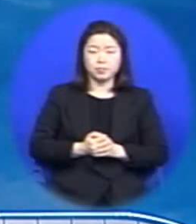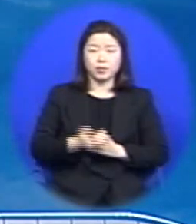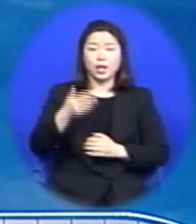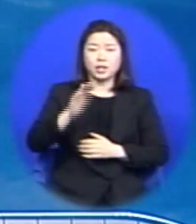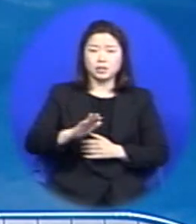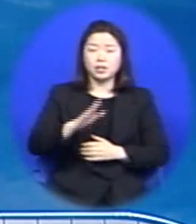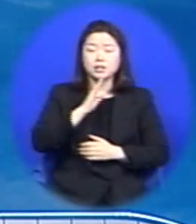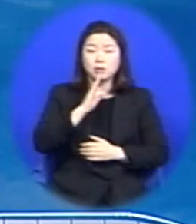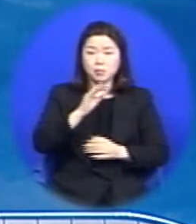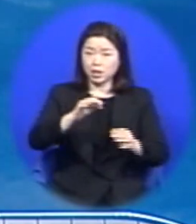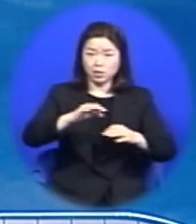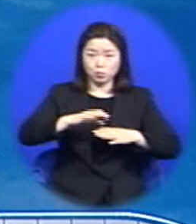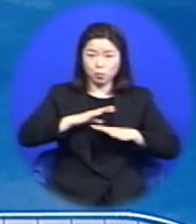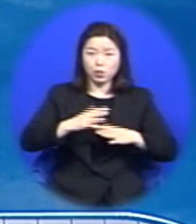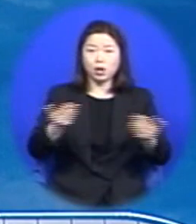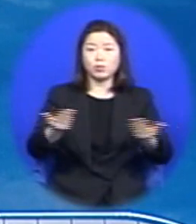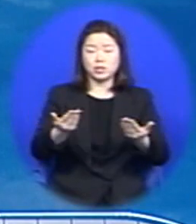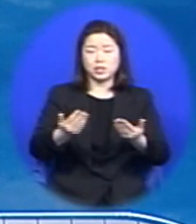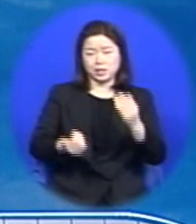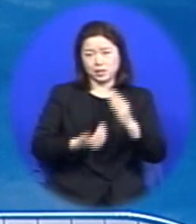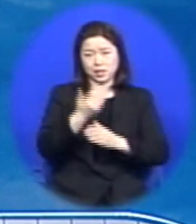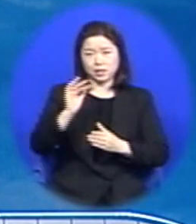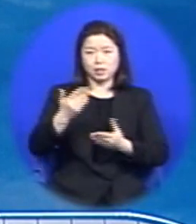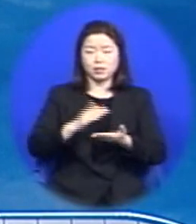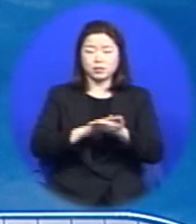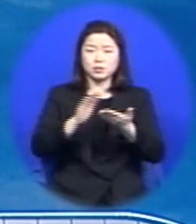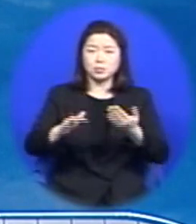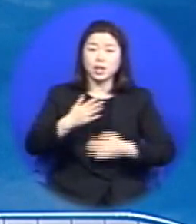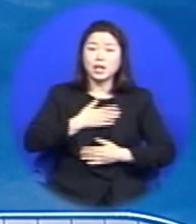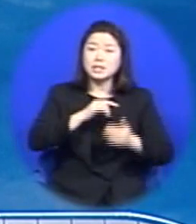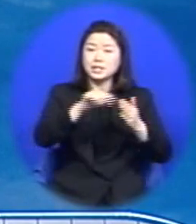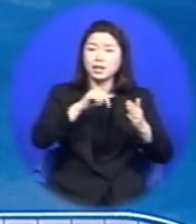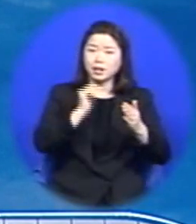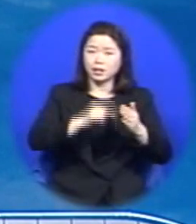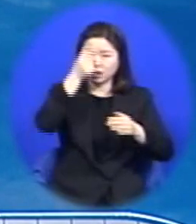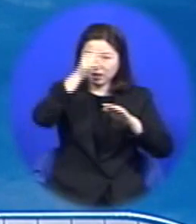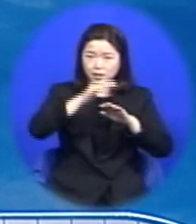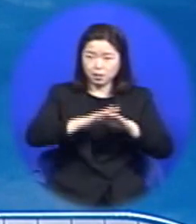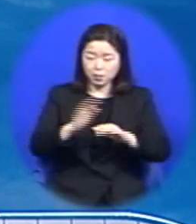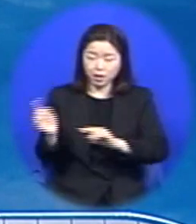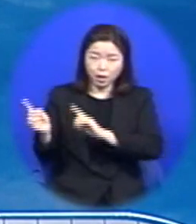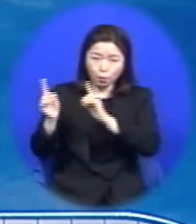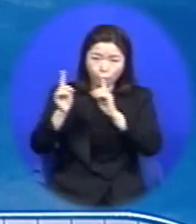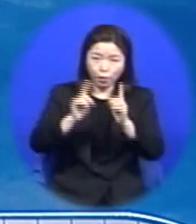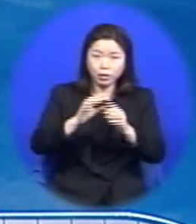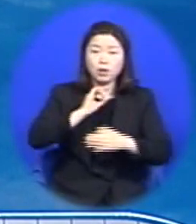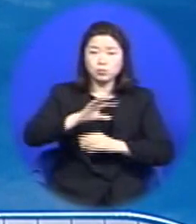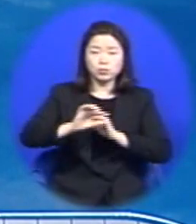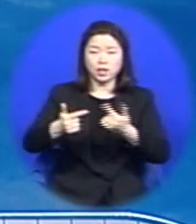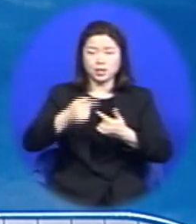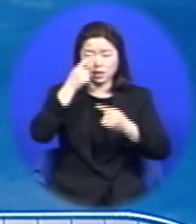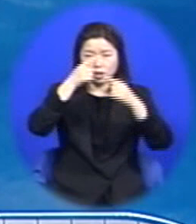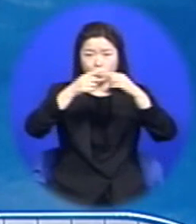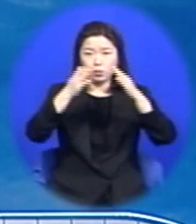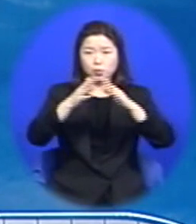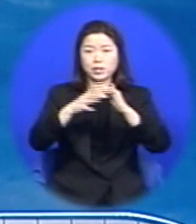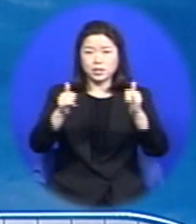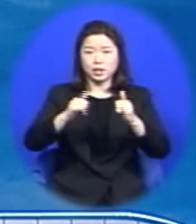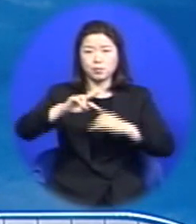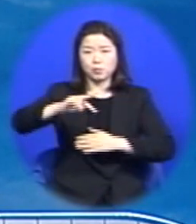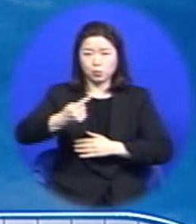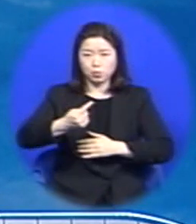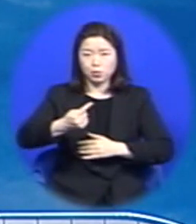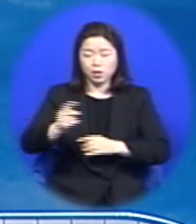근데 정말 놀라운 일이 벌어졌어요. 제 안에서 예배가 회복될 뿐만 아니고 교인들이 예배가 회복이 되는 겁니다.